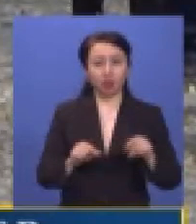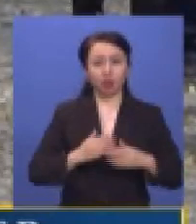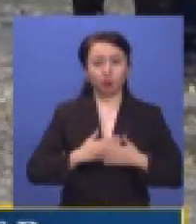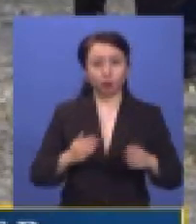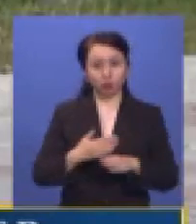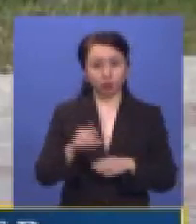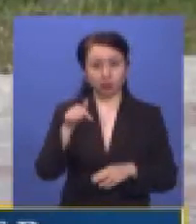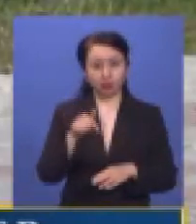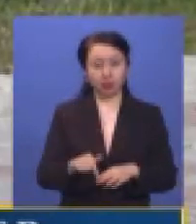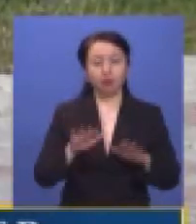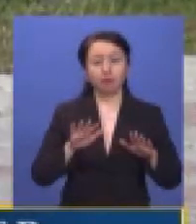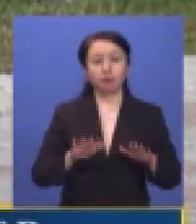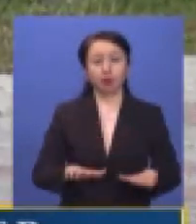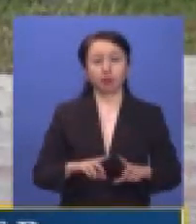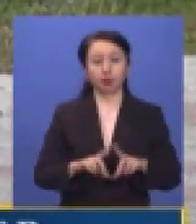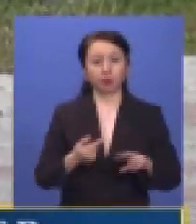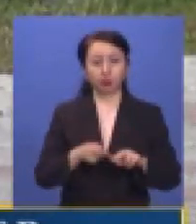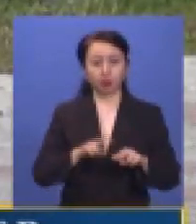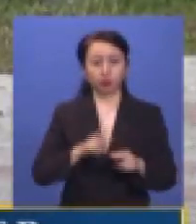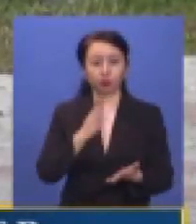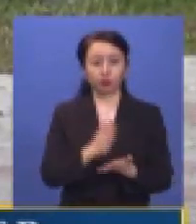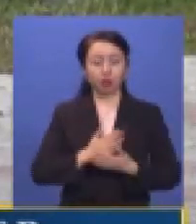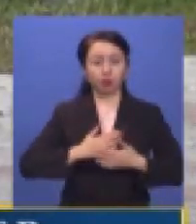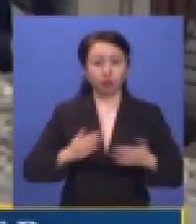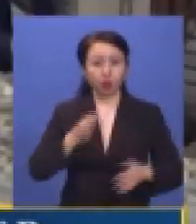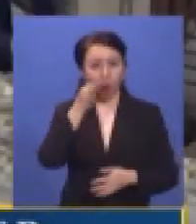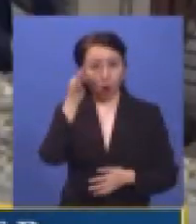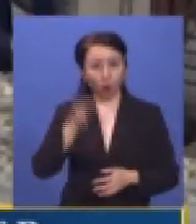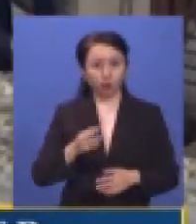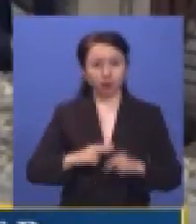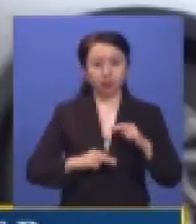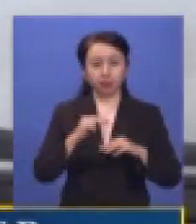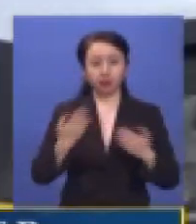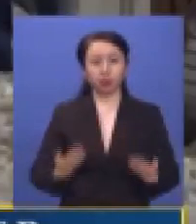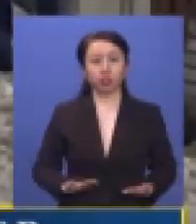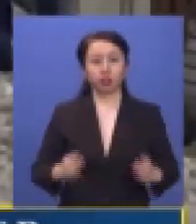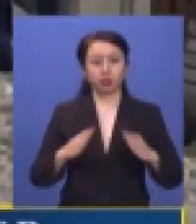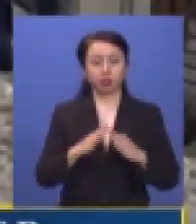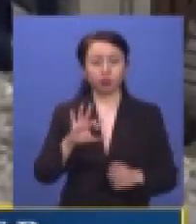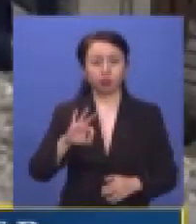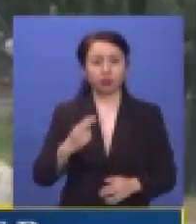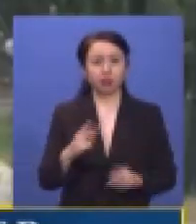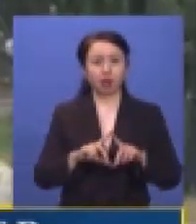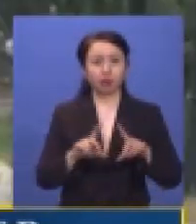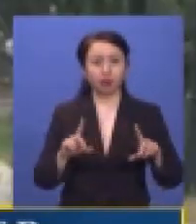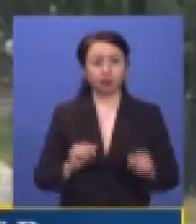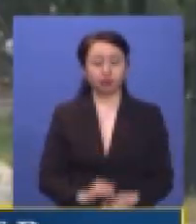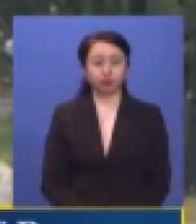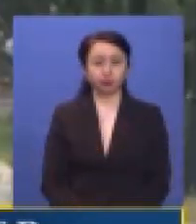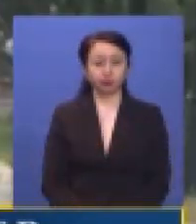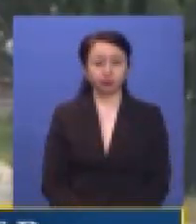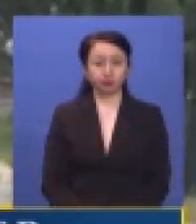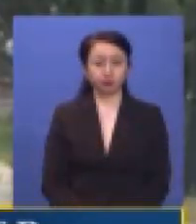Большая часть из них – местные компании, которые имеют большой опыт в строительстве жилых домов и социальных объектов. Кирилл Потемкин,